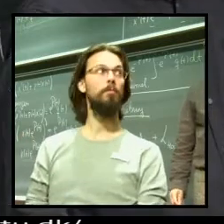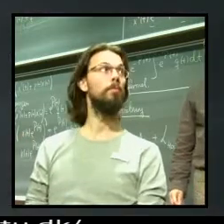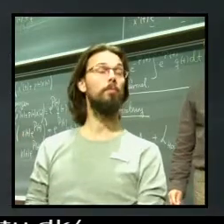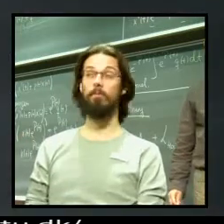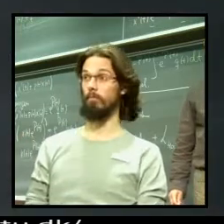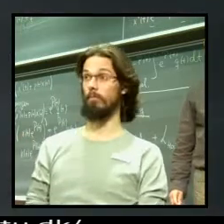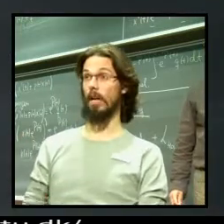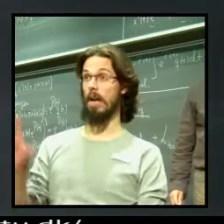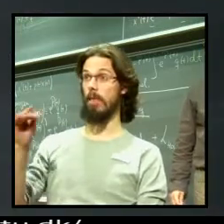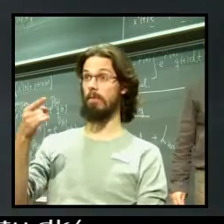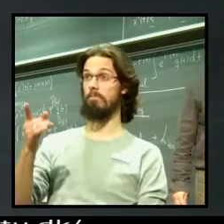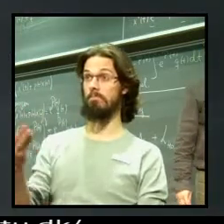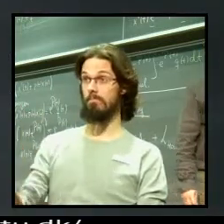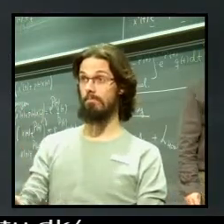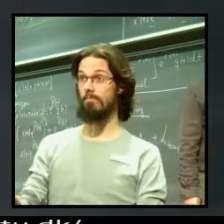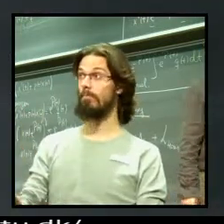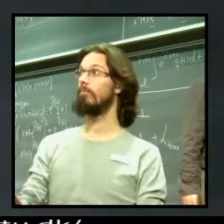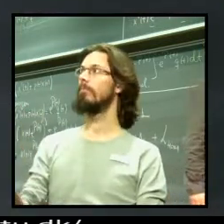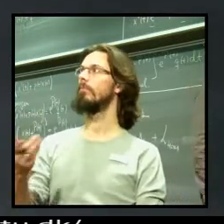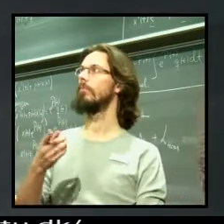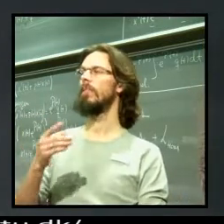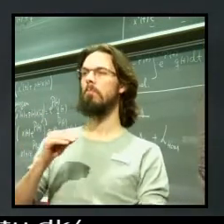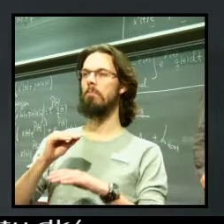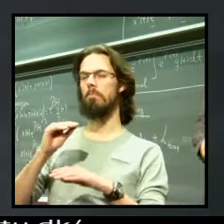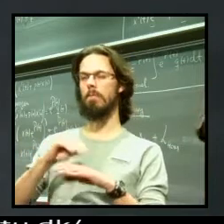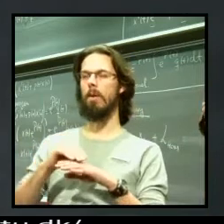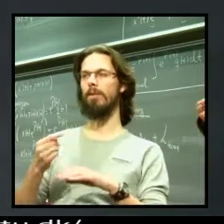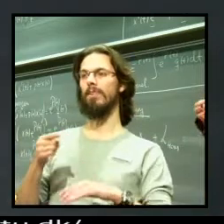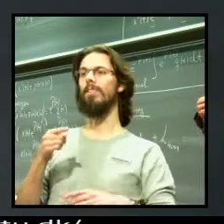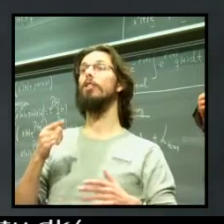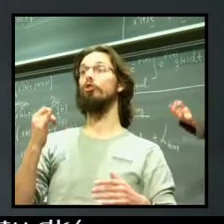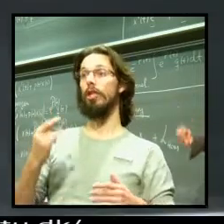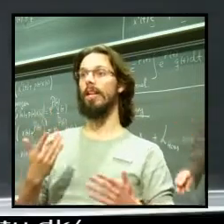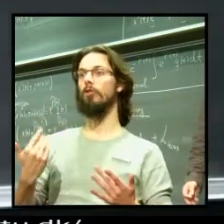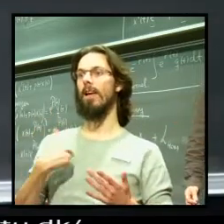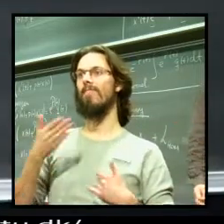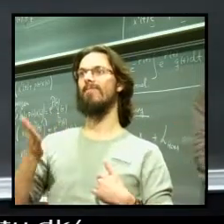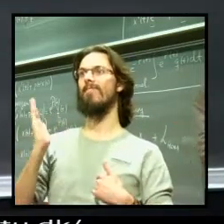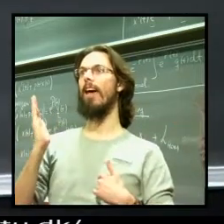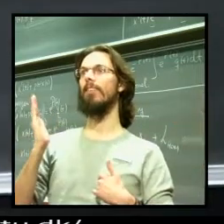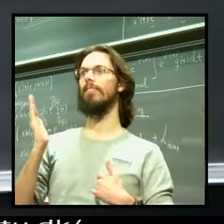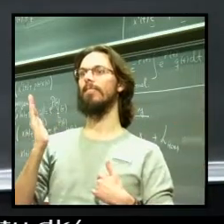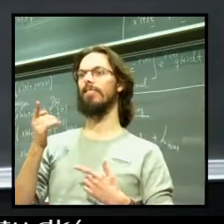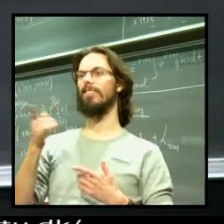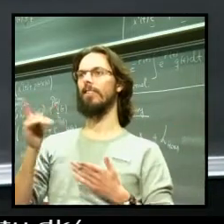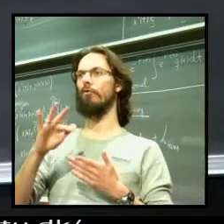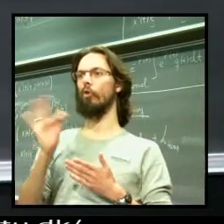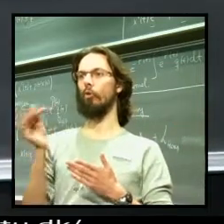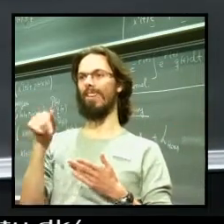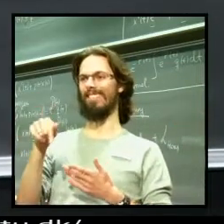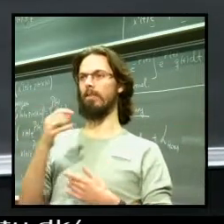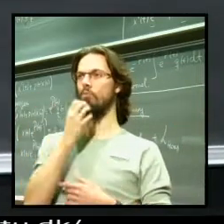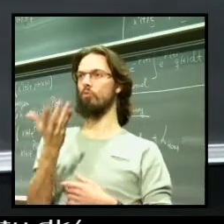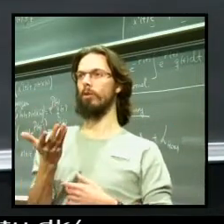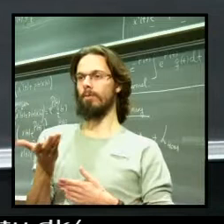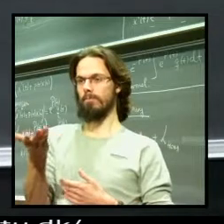Er I med på den? Og læg mærke til, sådan som jeg har valgt funktionerne i det her udtryk, ikke